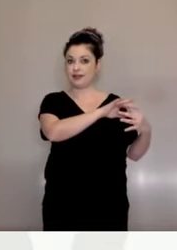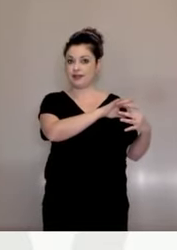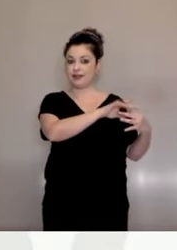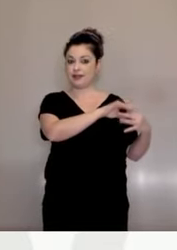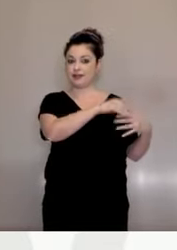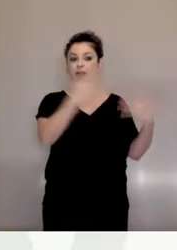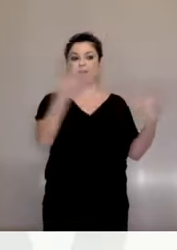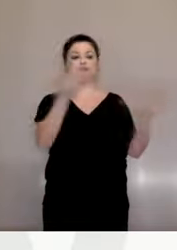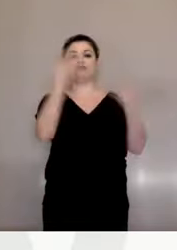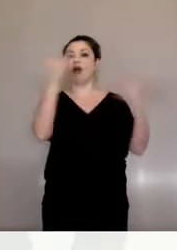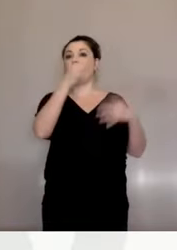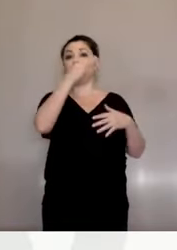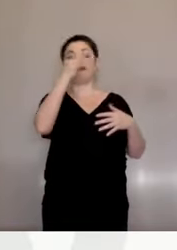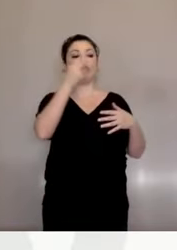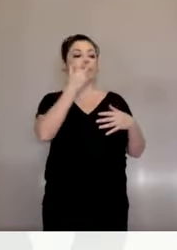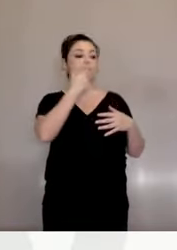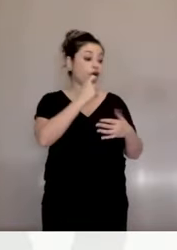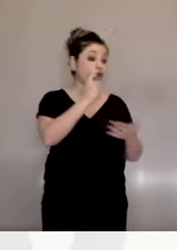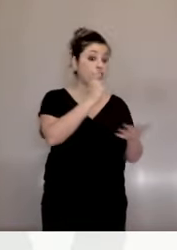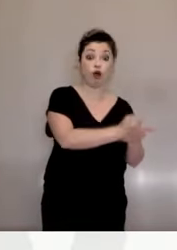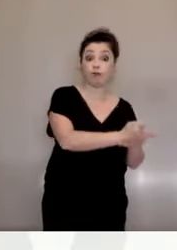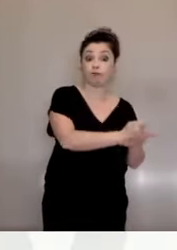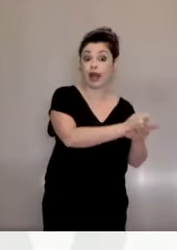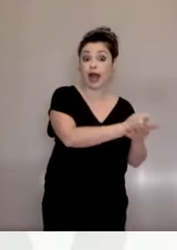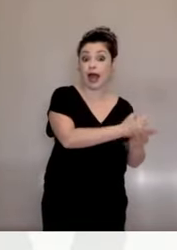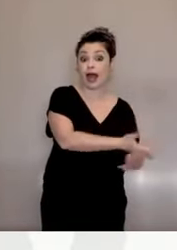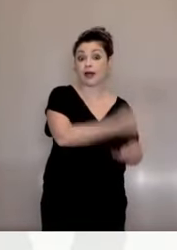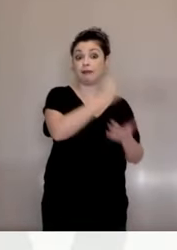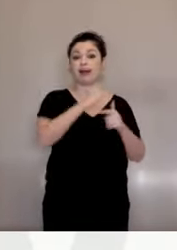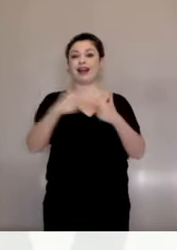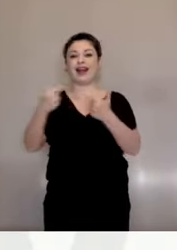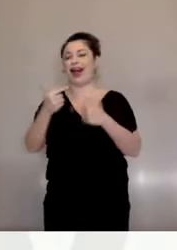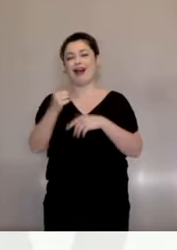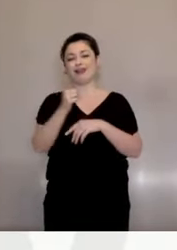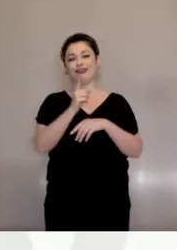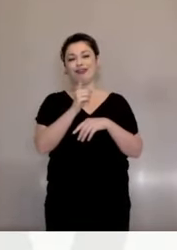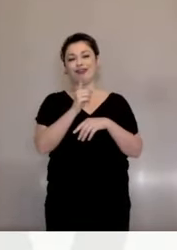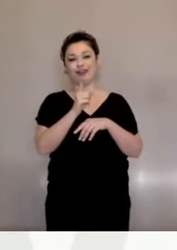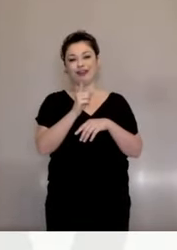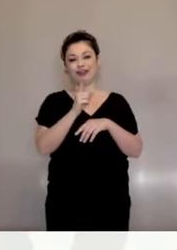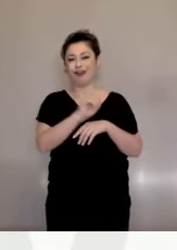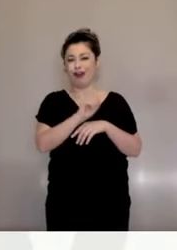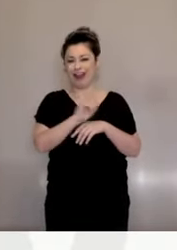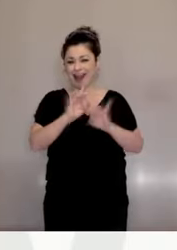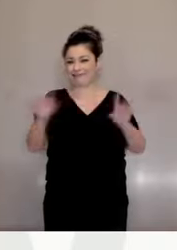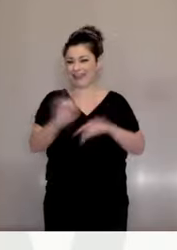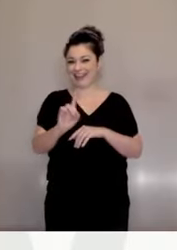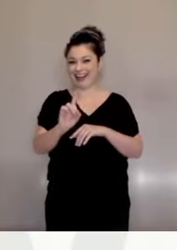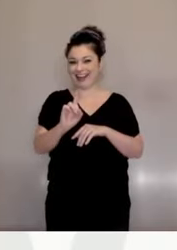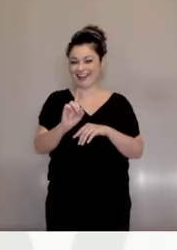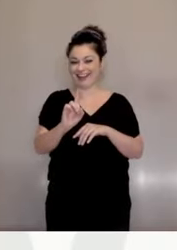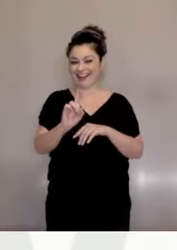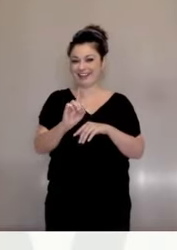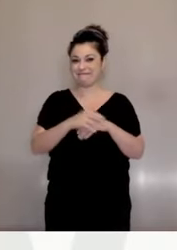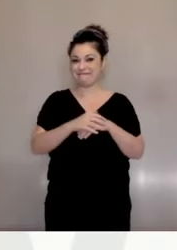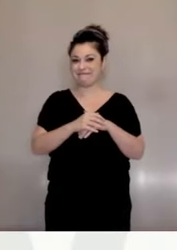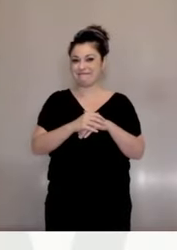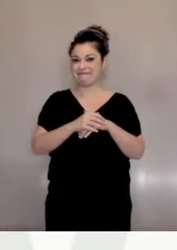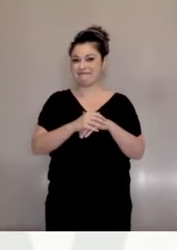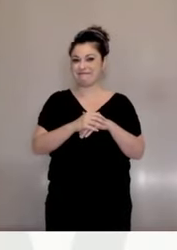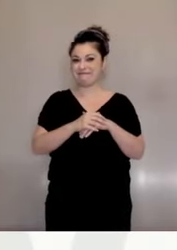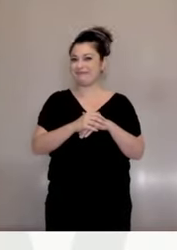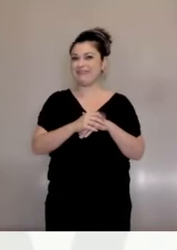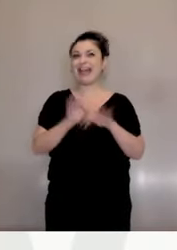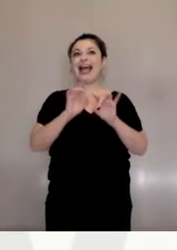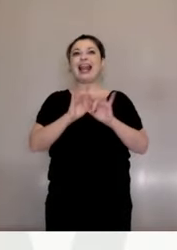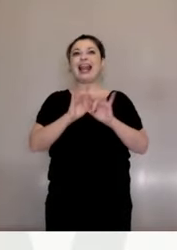una fiore per fare un regalo, non è la libertà. Non è la libertà della